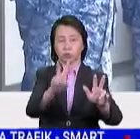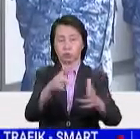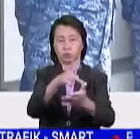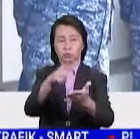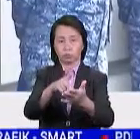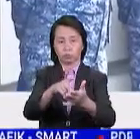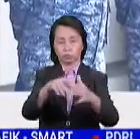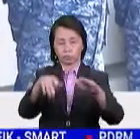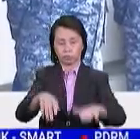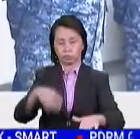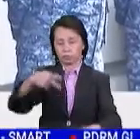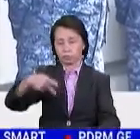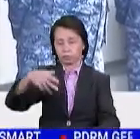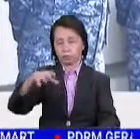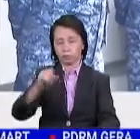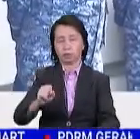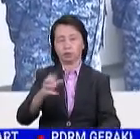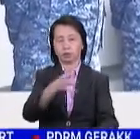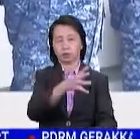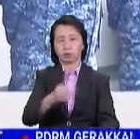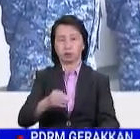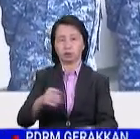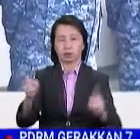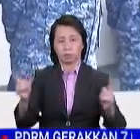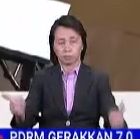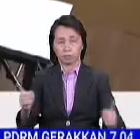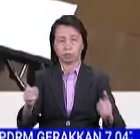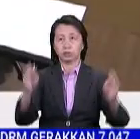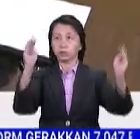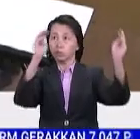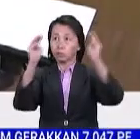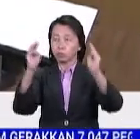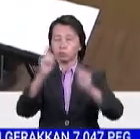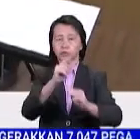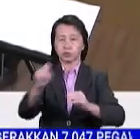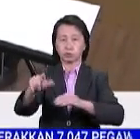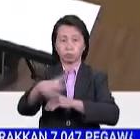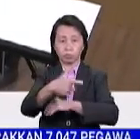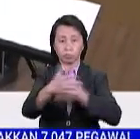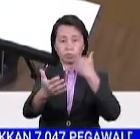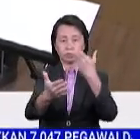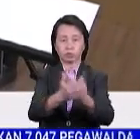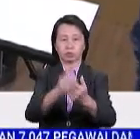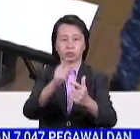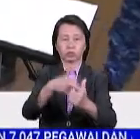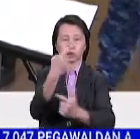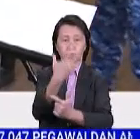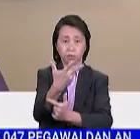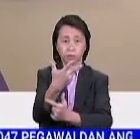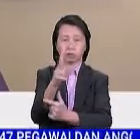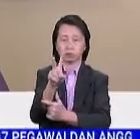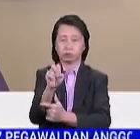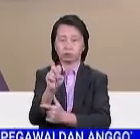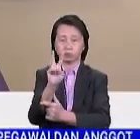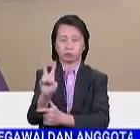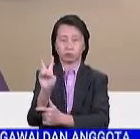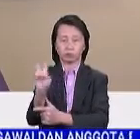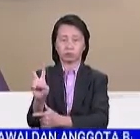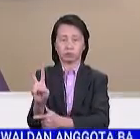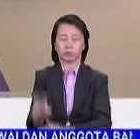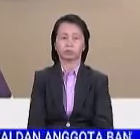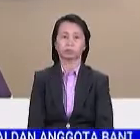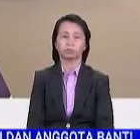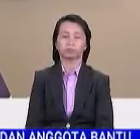pusat penempatan sementara PPS sepanjang ramalan monsun timur laut sehingga Mac 2022. Kita